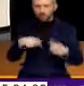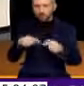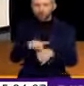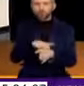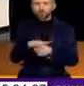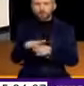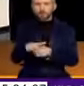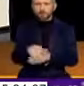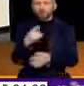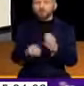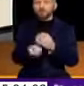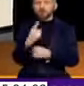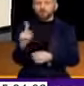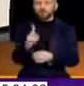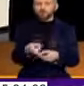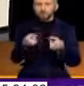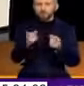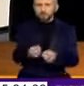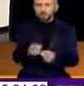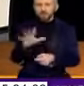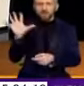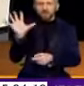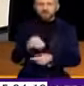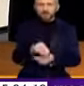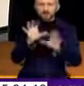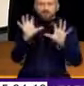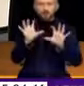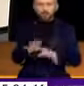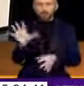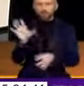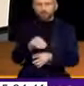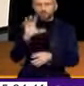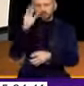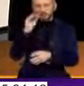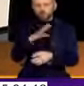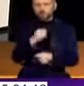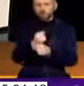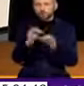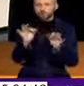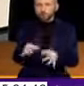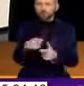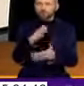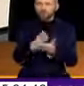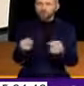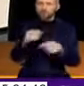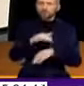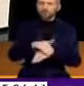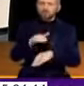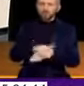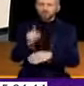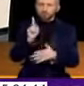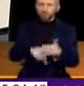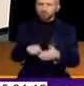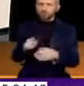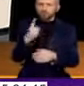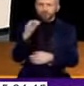повністю виявиться, що насправді все законно і всі дати були зроблені вчасно? Чи є конкретні факти, в яких переконані, що це не